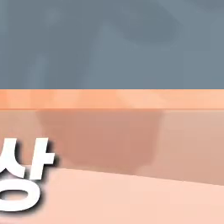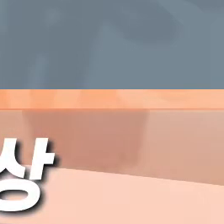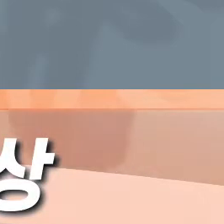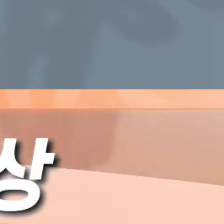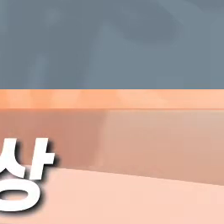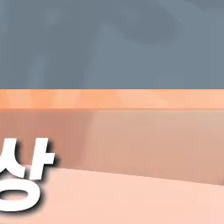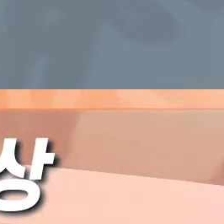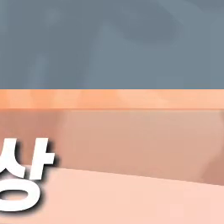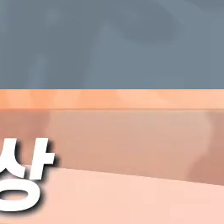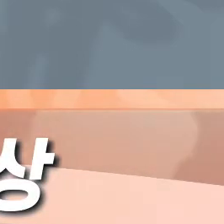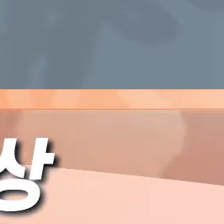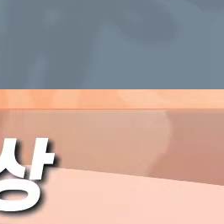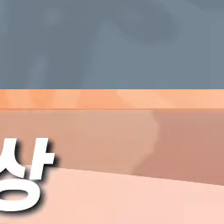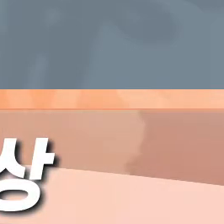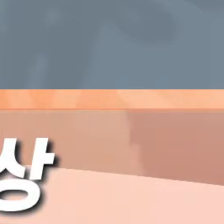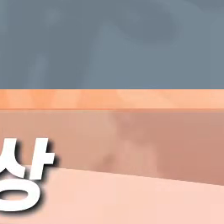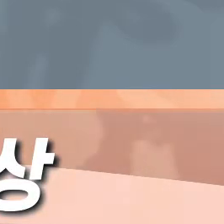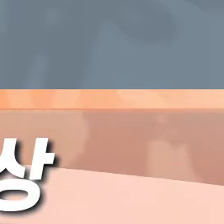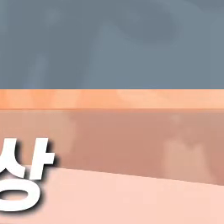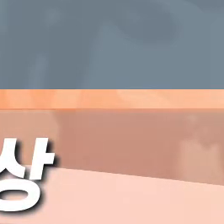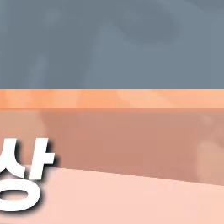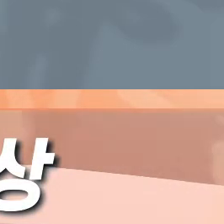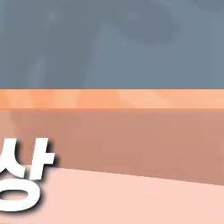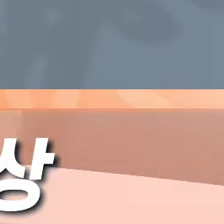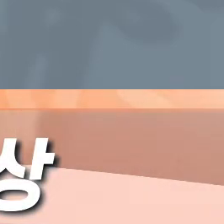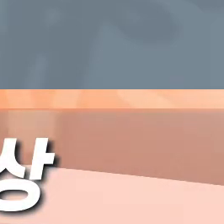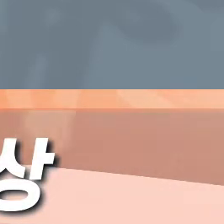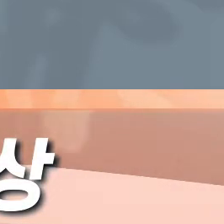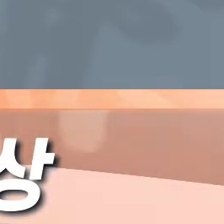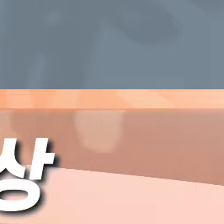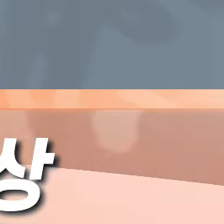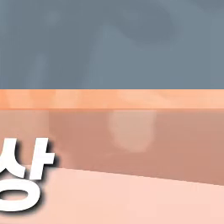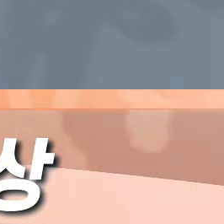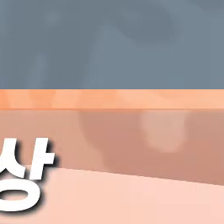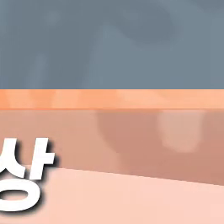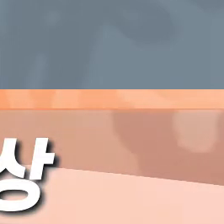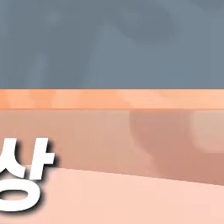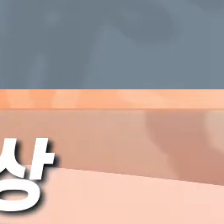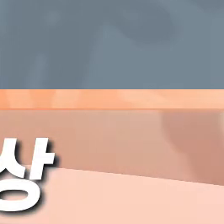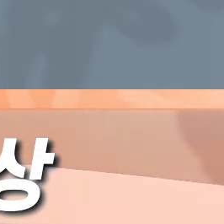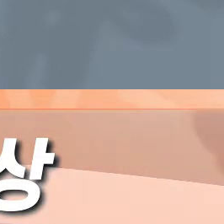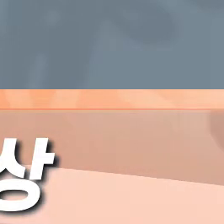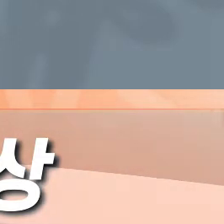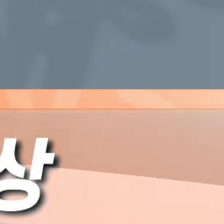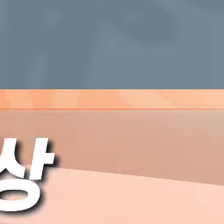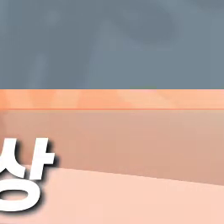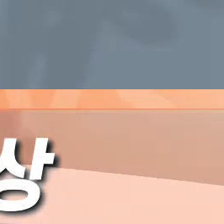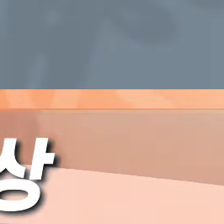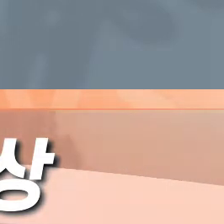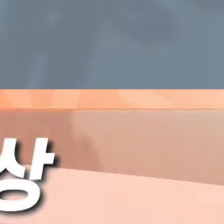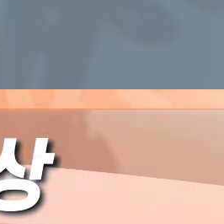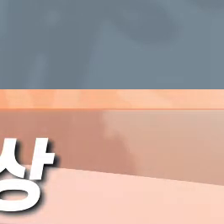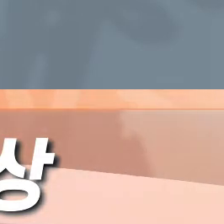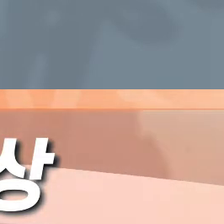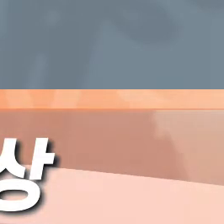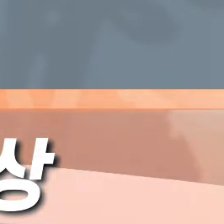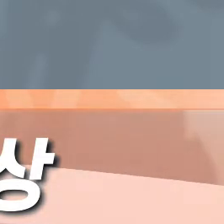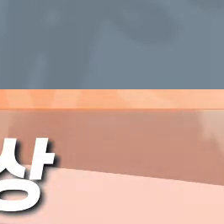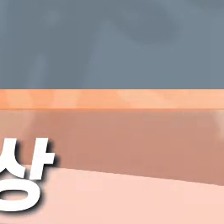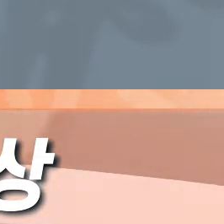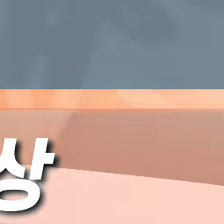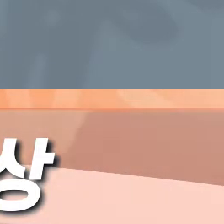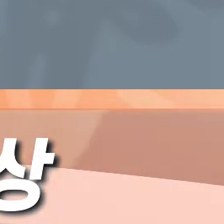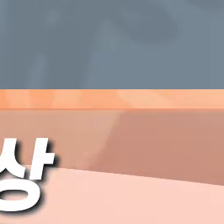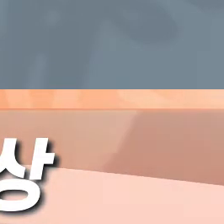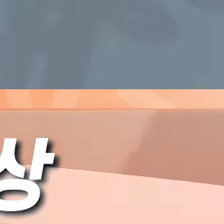주민과의 약속을 실천하며 민주주의를 실천하고 있는 그룹 의 노력이 또 한 번 소중한 결실을 맺었습니다 그